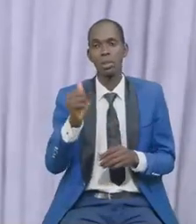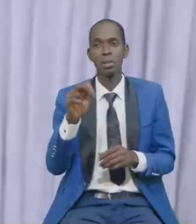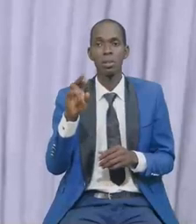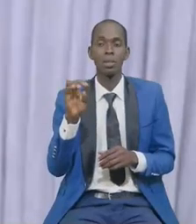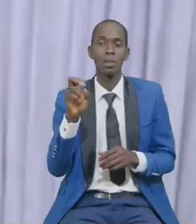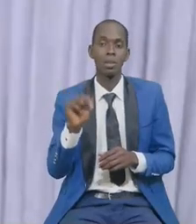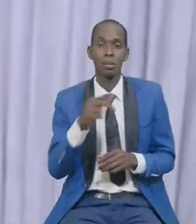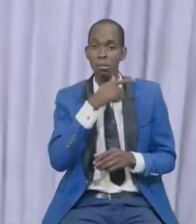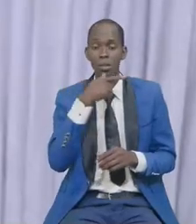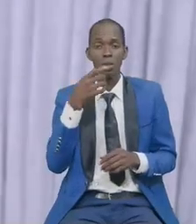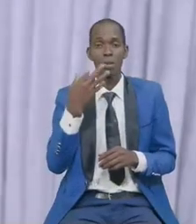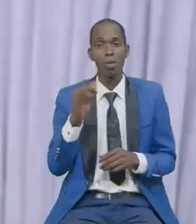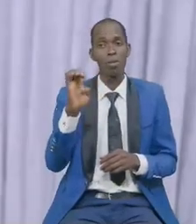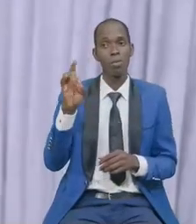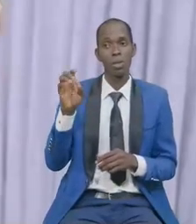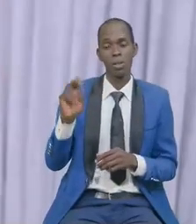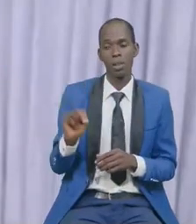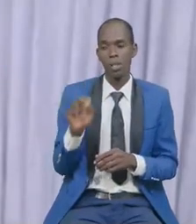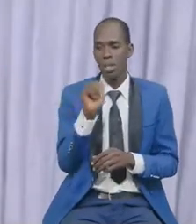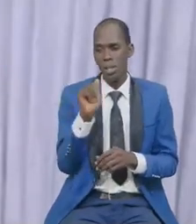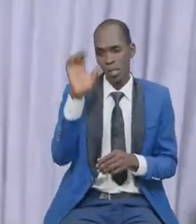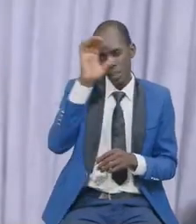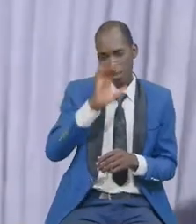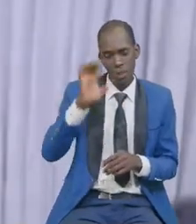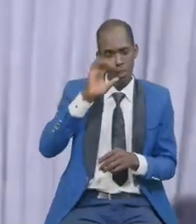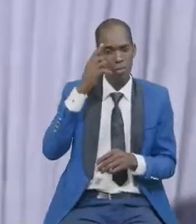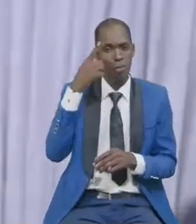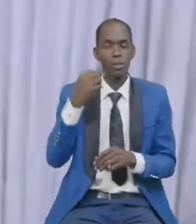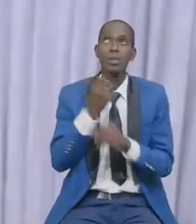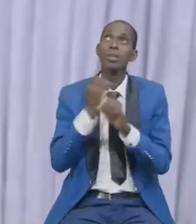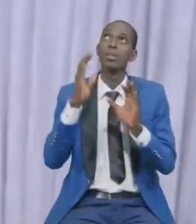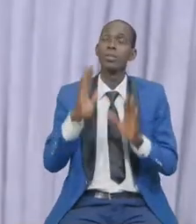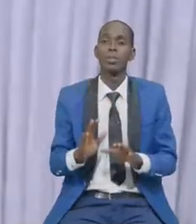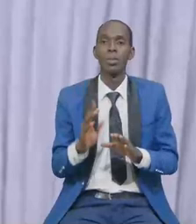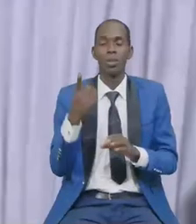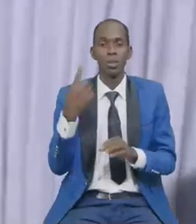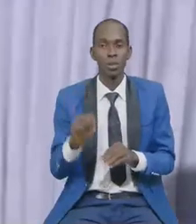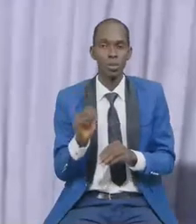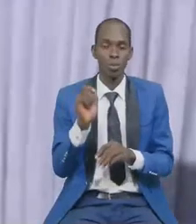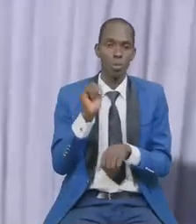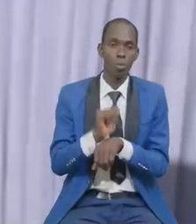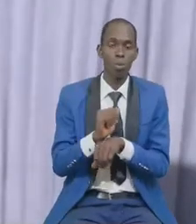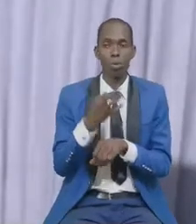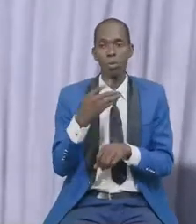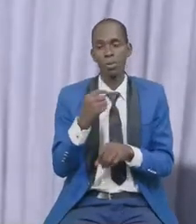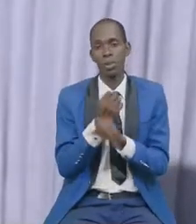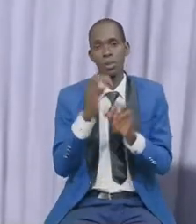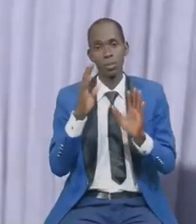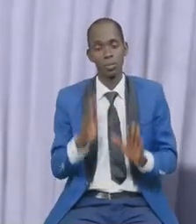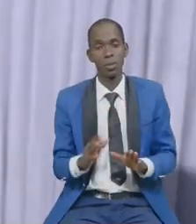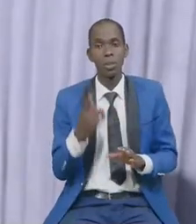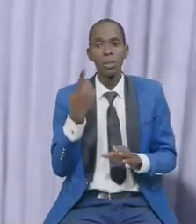la recherche du Sauveur, l'œuvre du Sauveur, la rédemption de l'humanité,